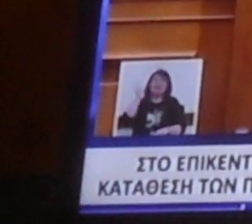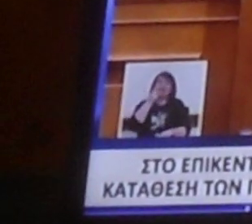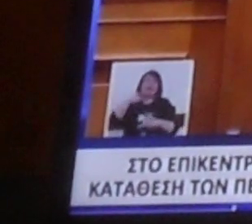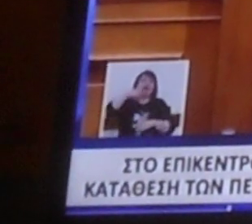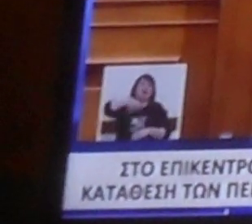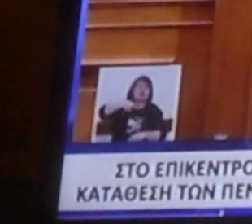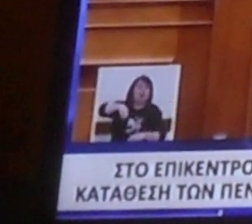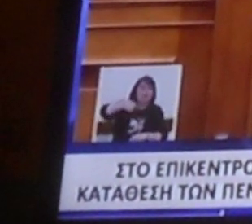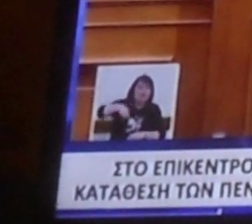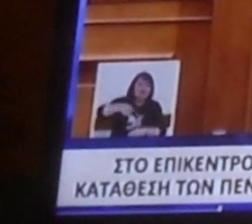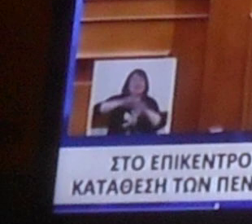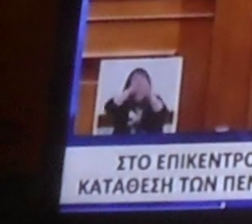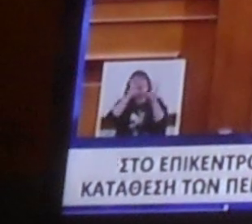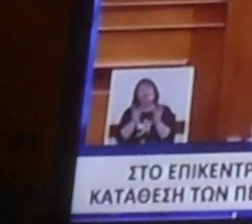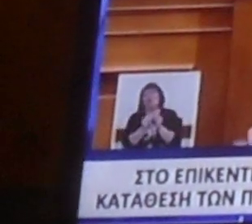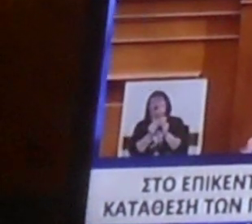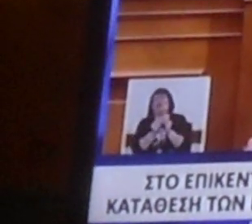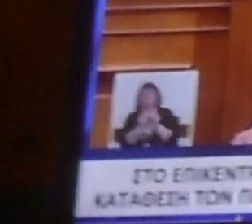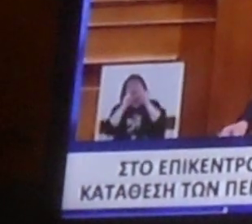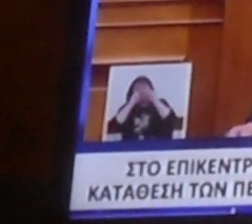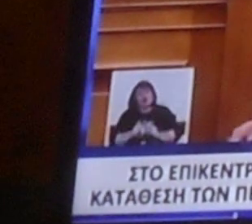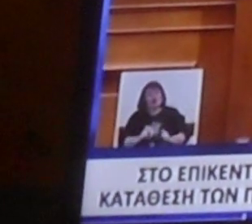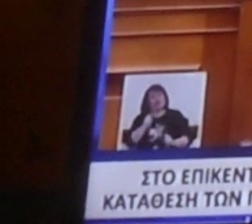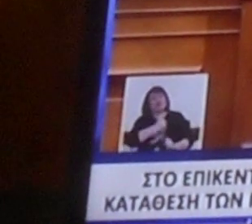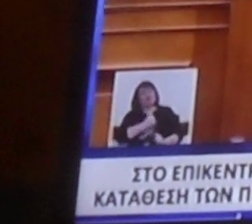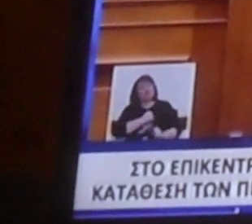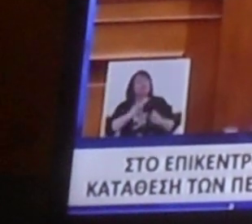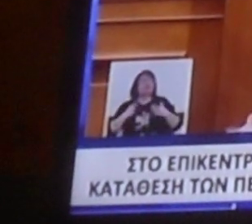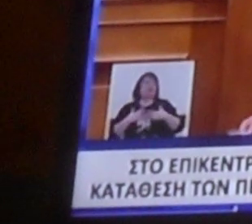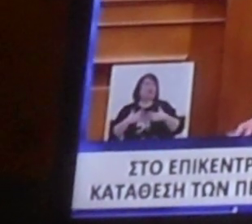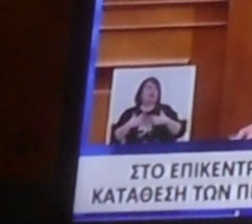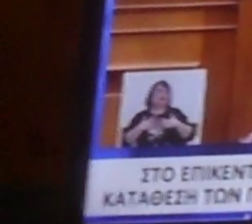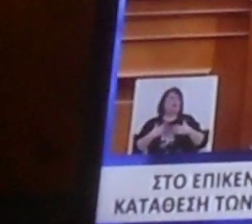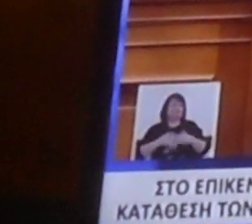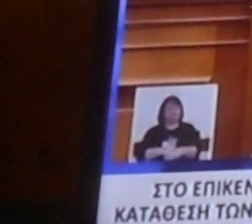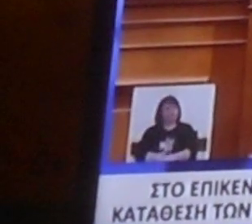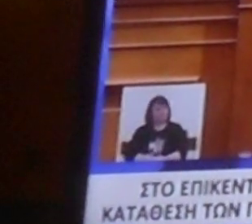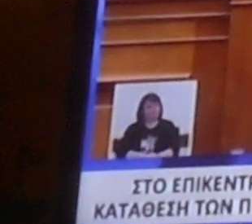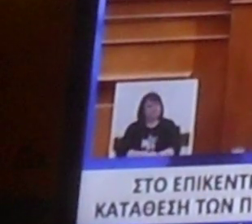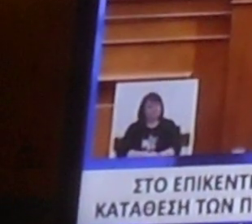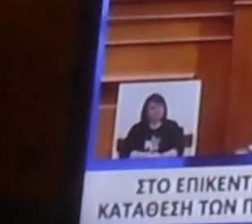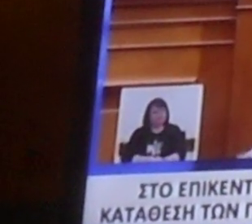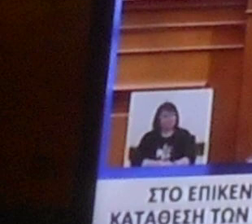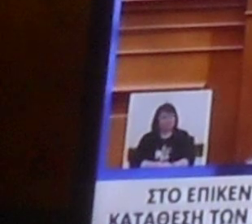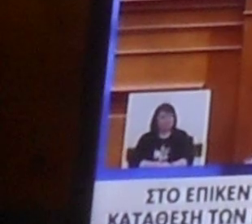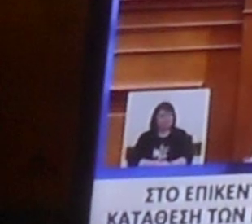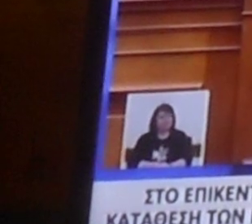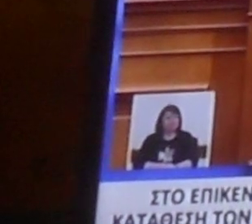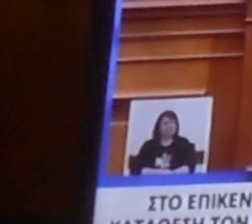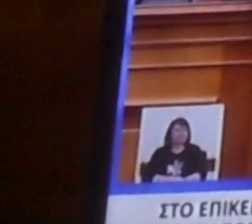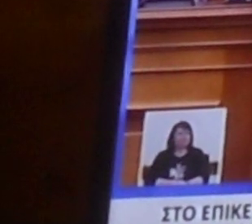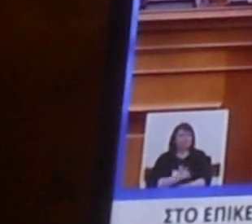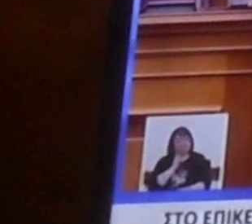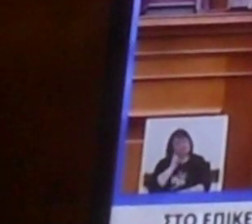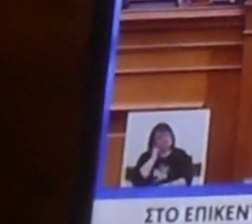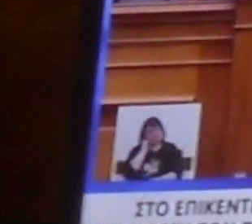βουλευτών. Για να τους δω, το είπε ο κύριος Χίος. Για να τους δω, αυτό δεν το έφερε ο Βελόπουλος, η εισαγγελία του. Θα τα δούμε στο δεύτερο μέρος,